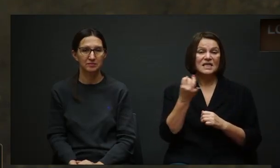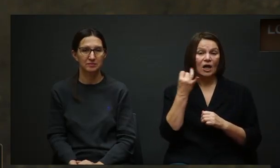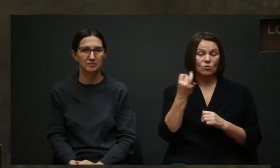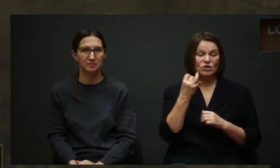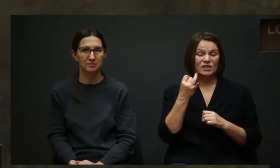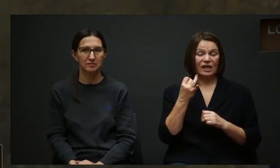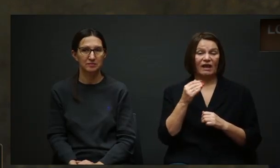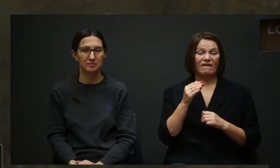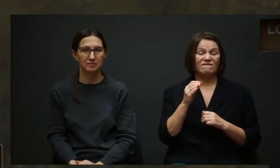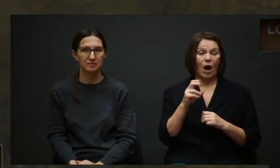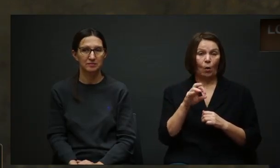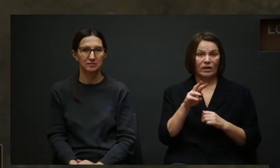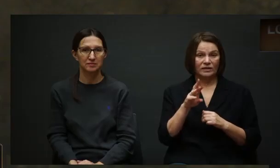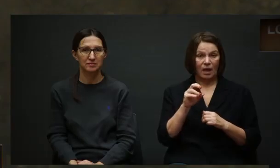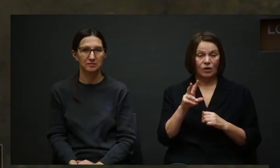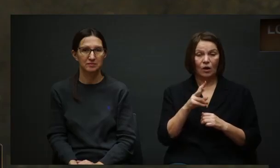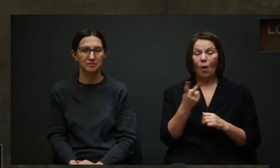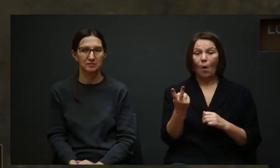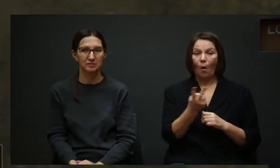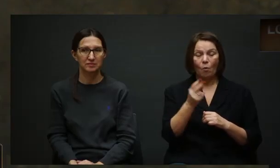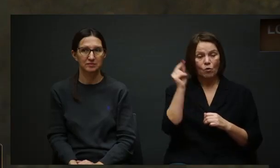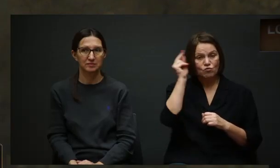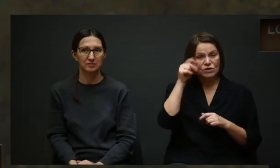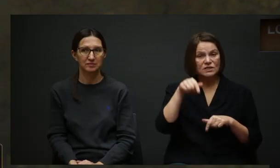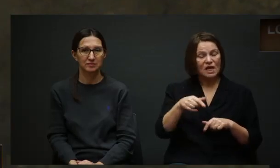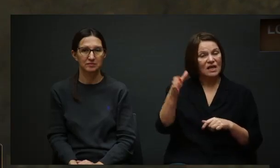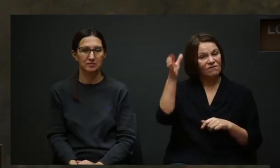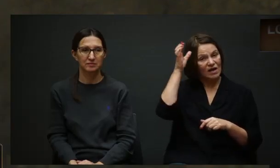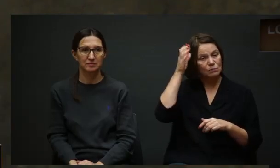факультета, оба учились здесь в аспирантуре,